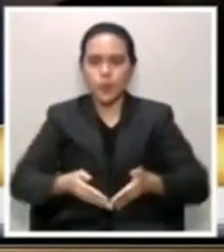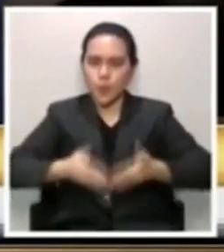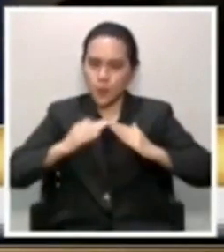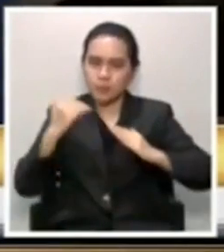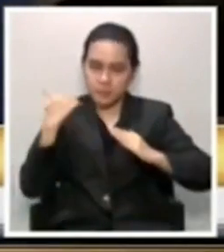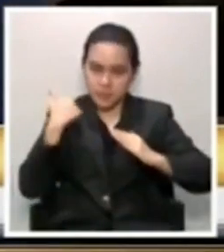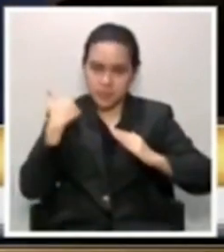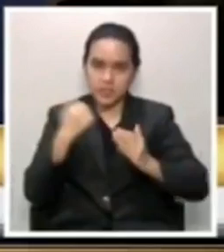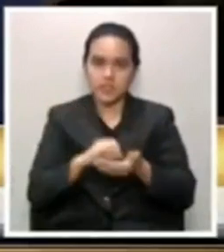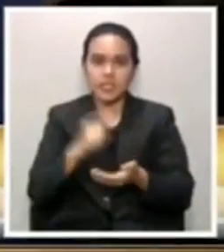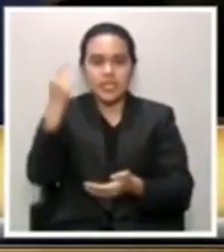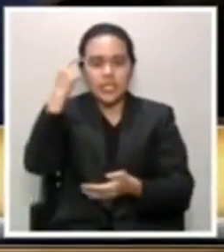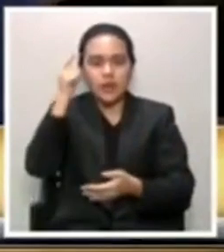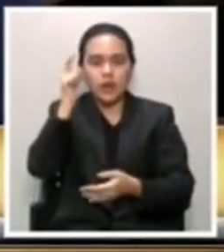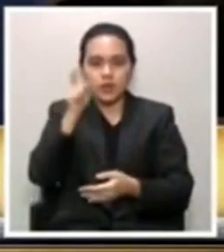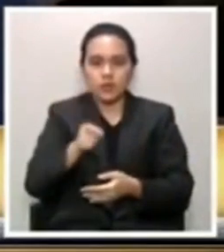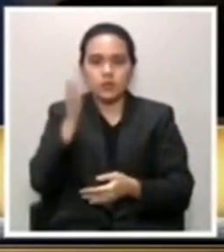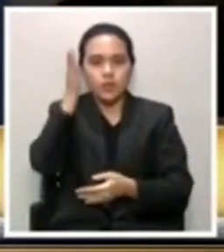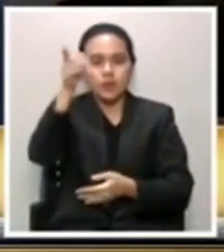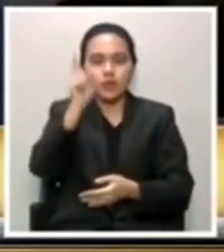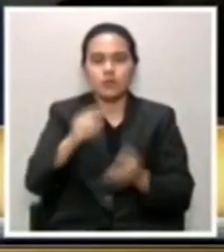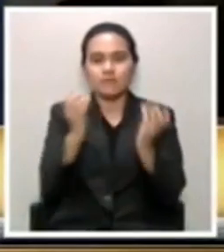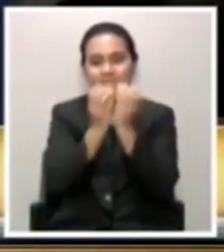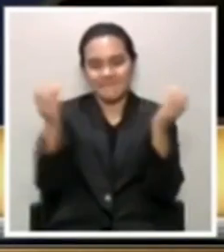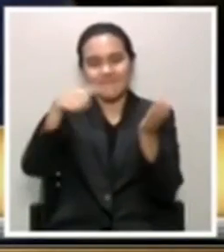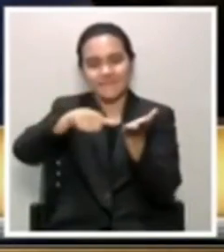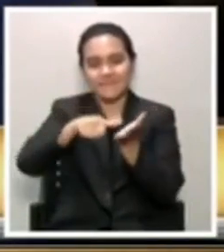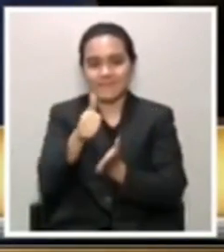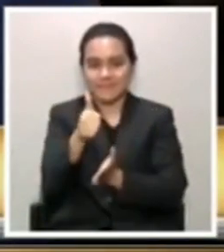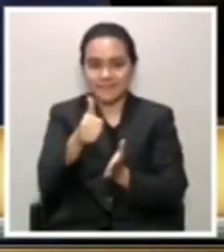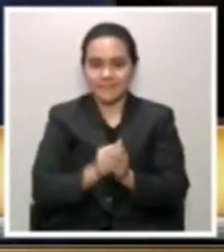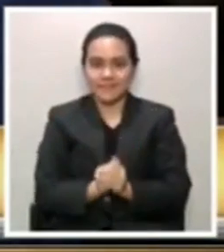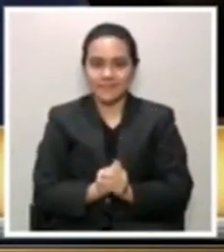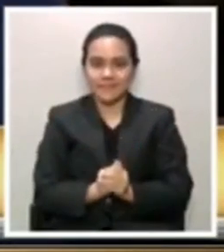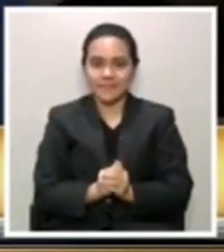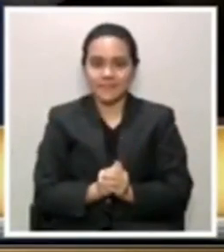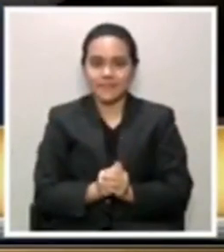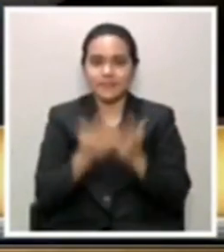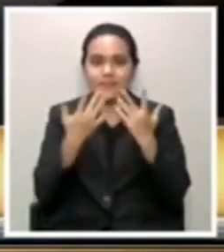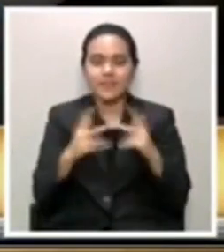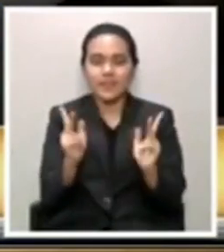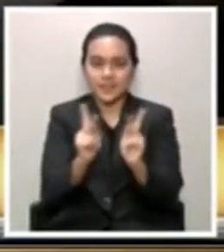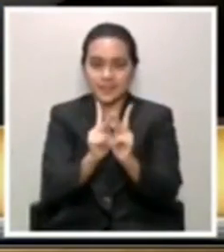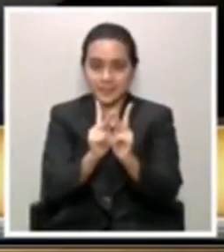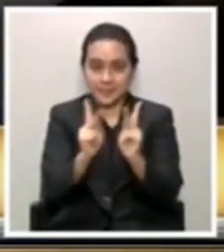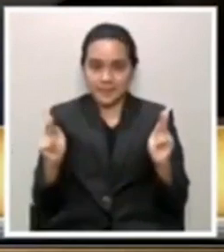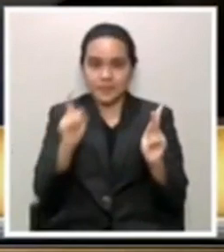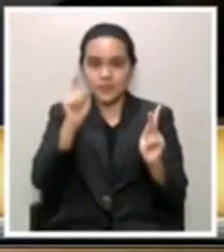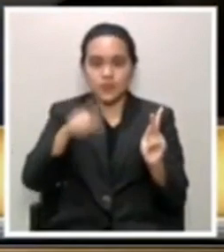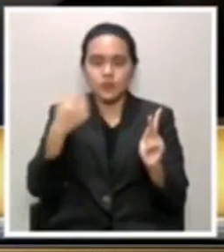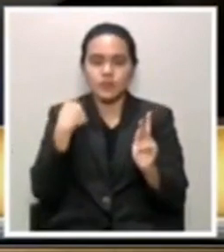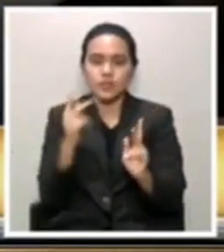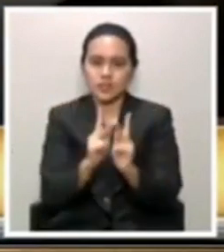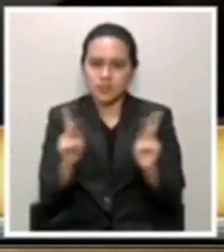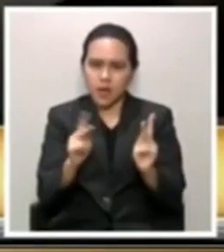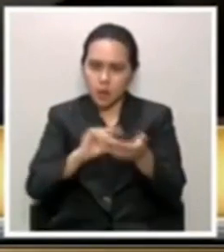างน้อยๆก็ต้องนําไปสู่การแก้ไขรัฐธรรมนูญและองค์ประกอบของคณะกรรมการอย่างก็ต้องมีกรรมการที่